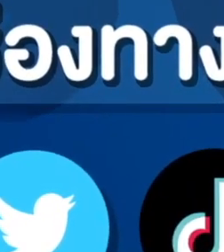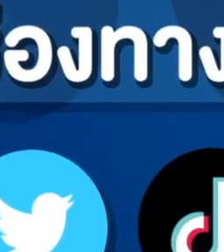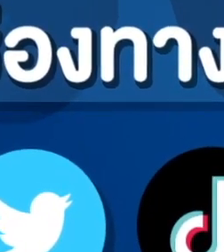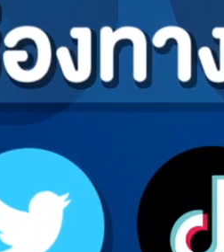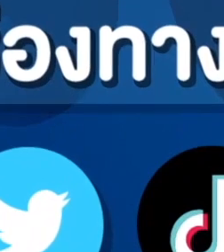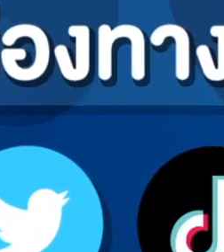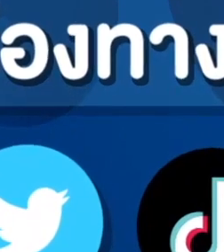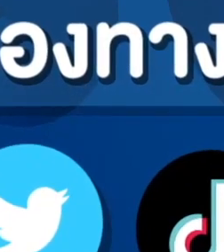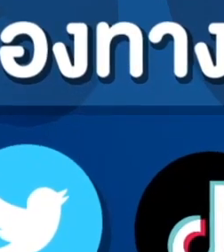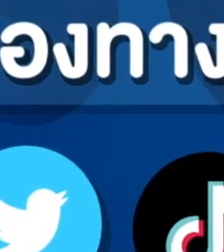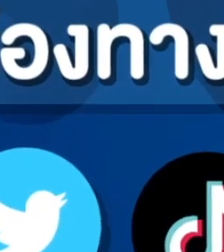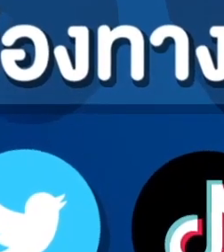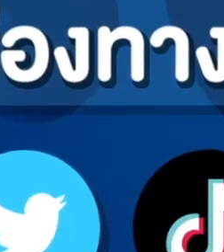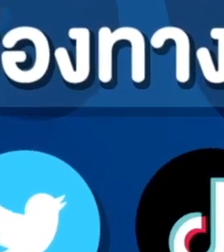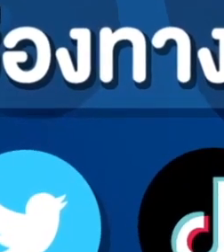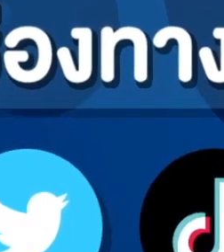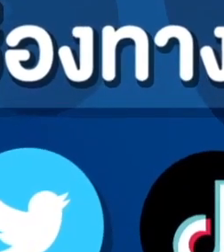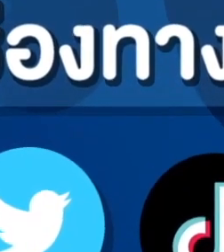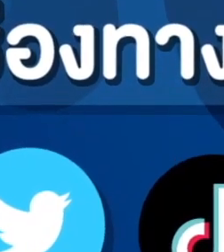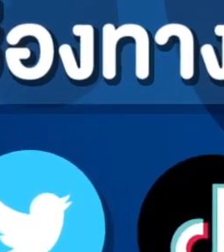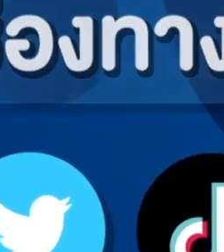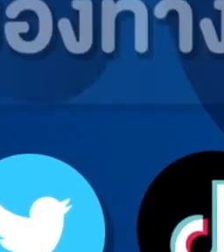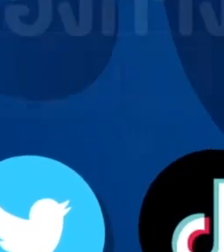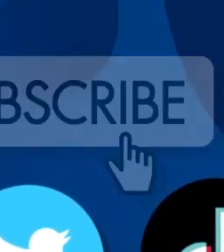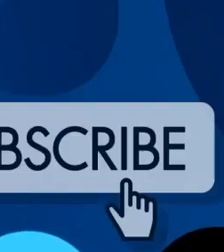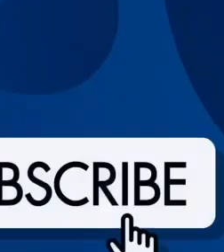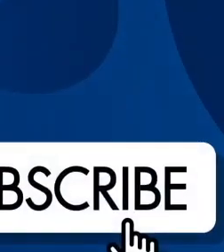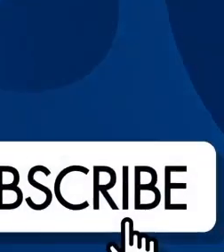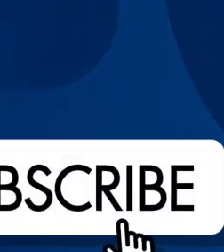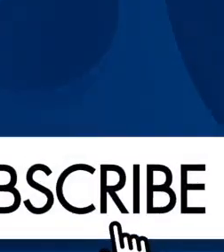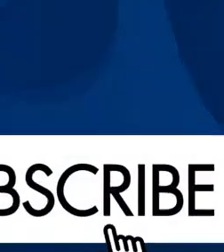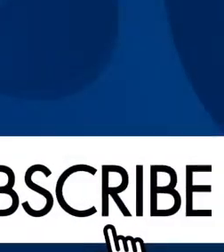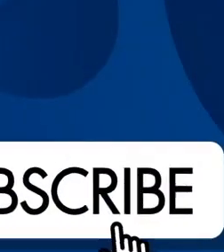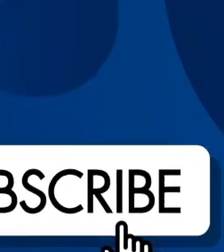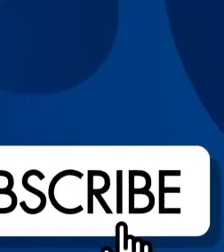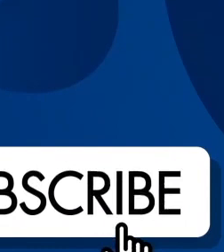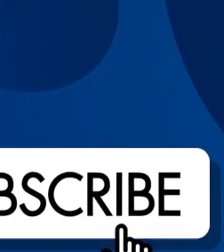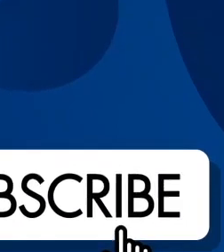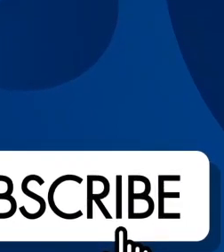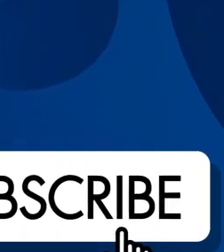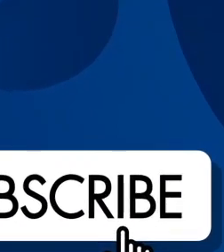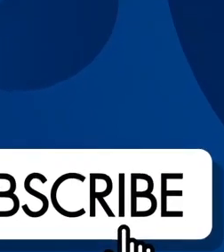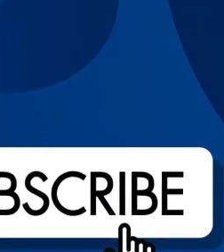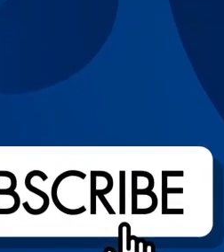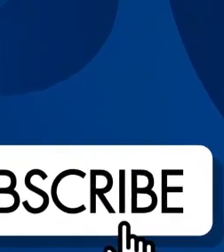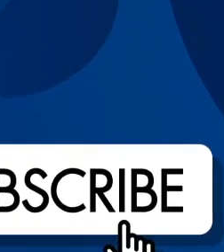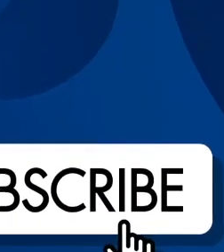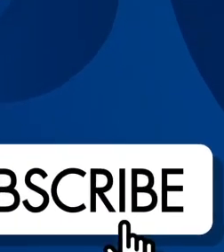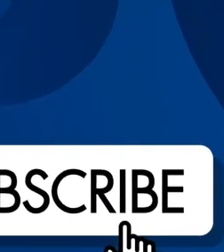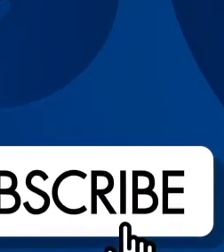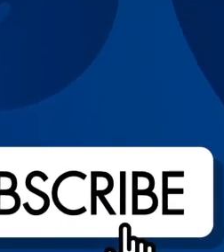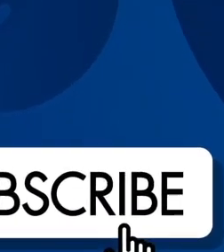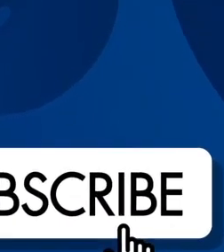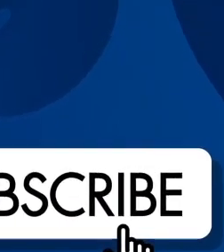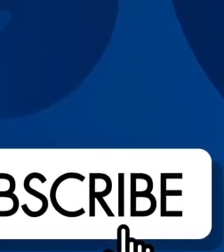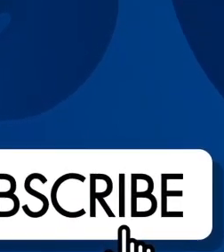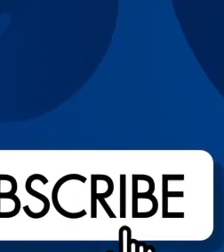เรื่องนั้นก็อยากจะแชร์เรื่องนี้ก็อยากจะแชร์เอาให้หมดจัดให้เต็มแชแบบกันหมดเปลือหมดดำเขา